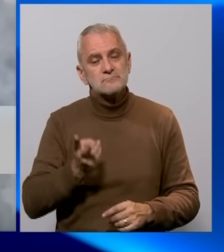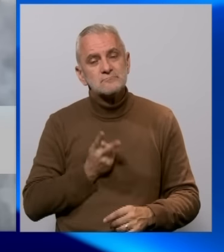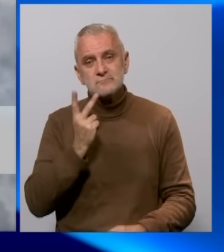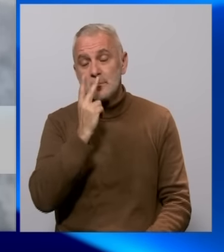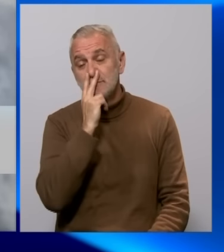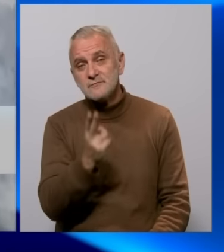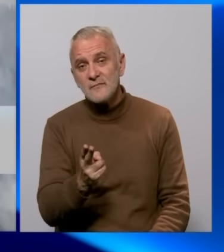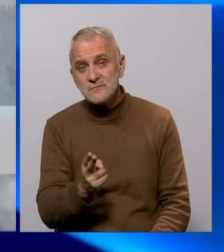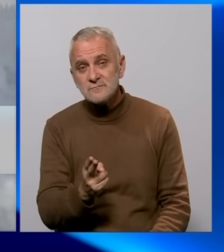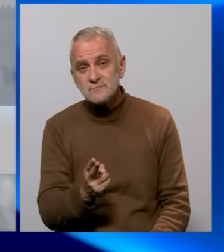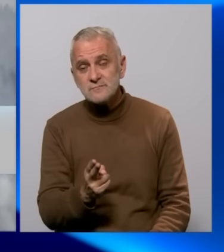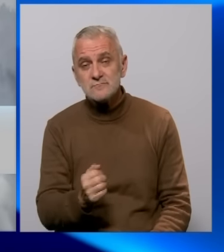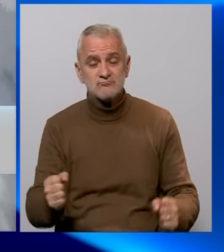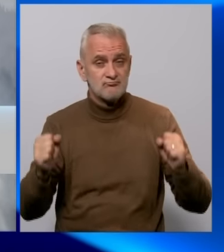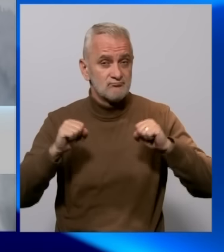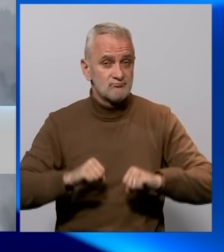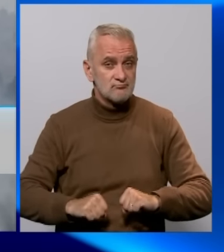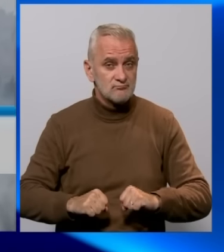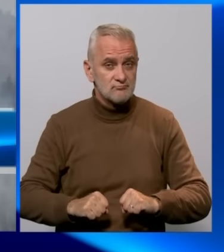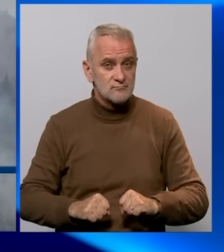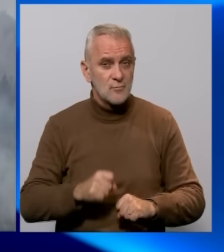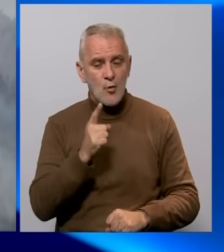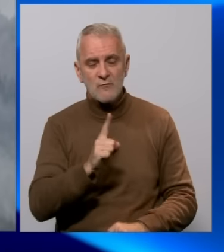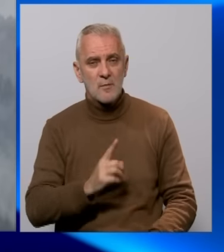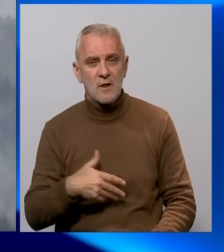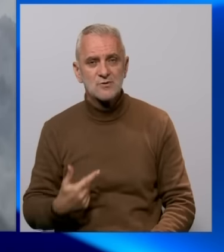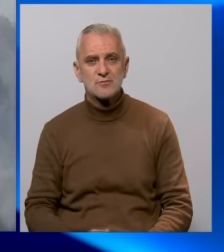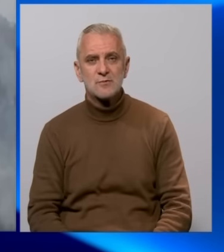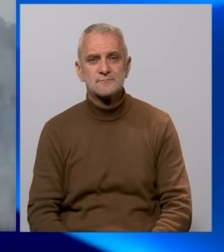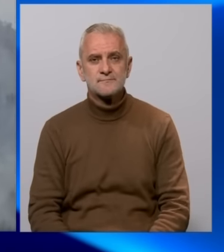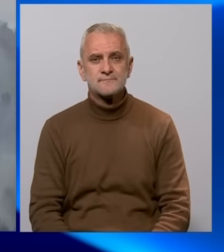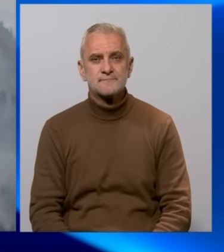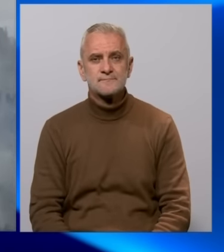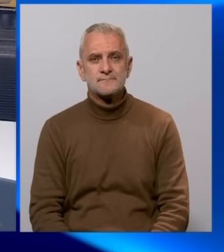vidi. Racionalnim gazdovanjem time sigurno nećemo.